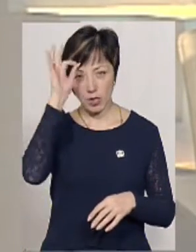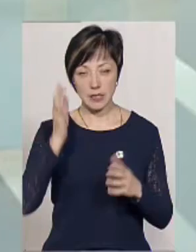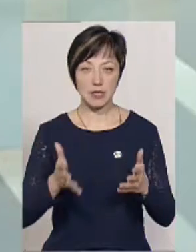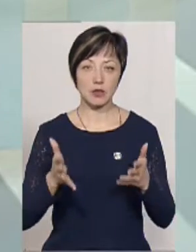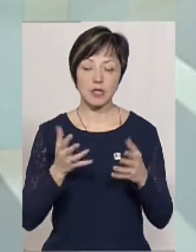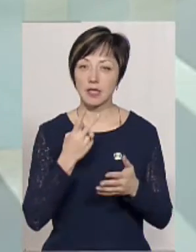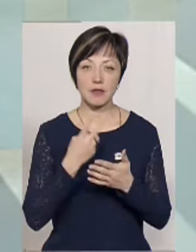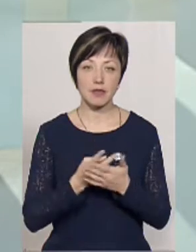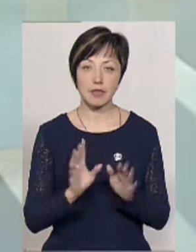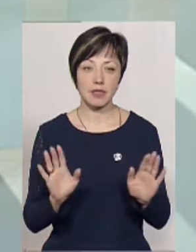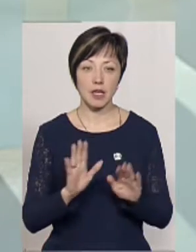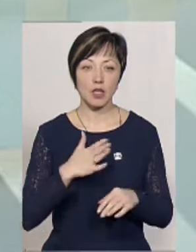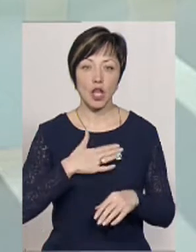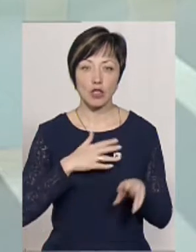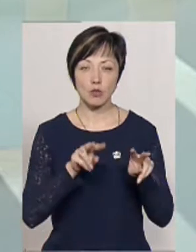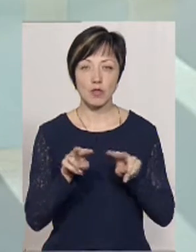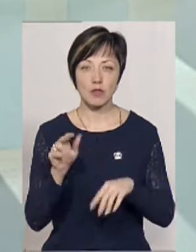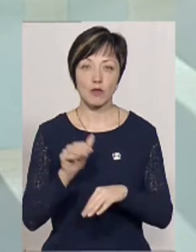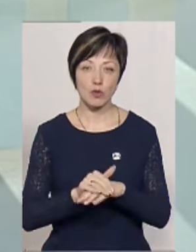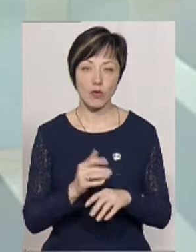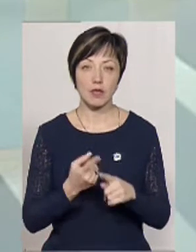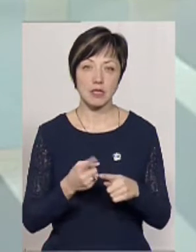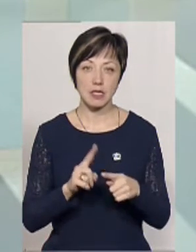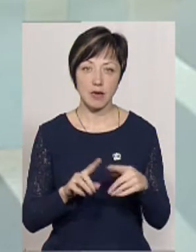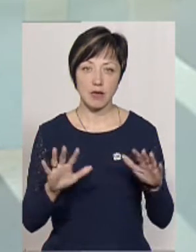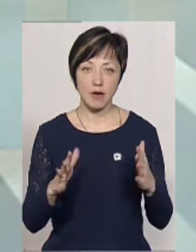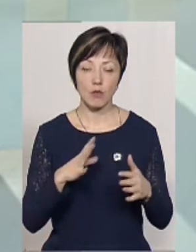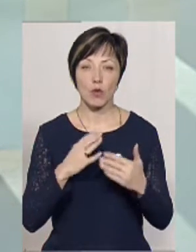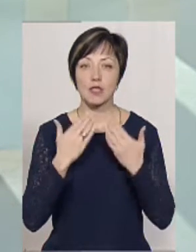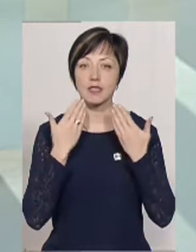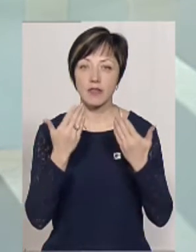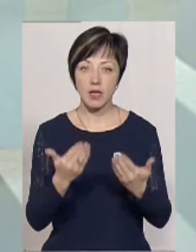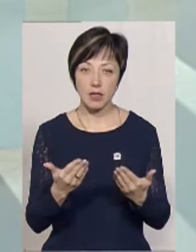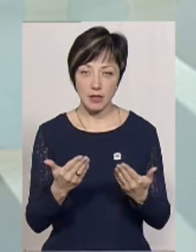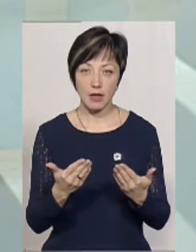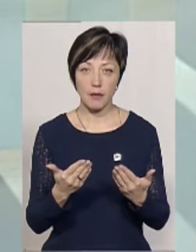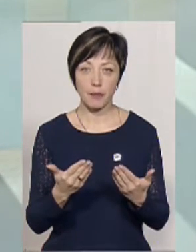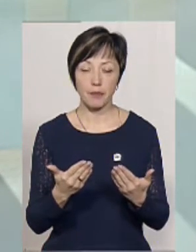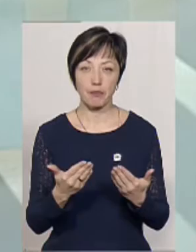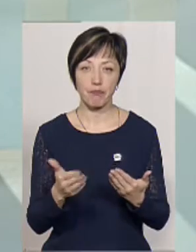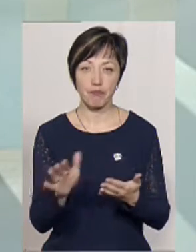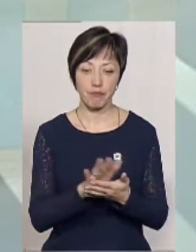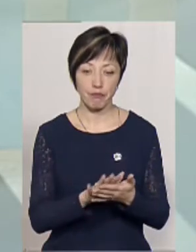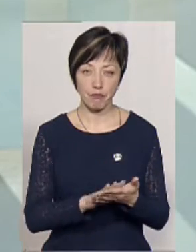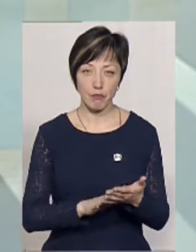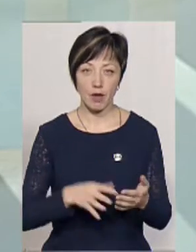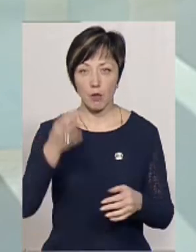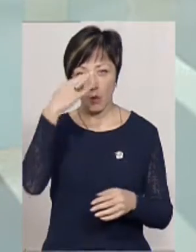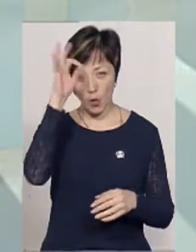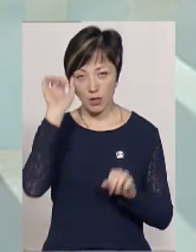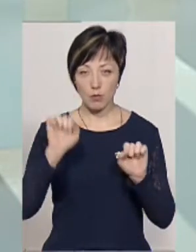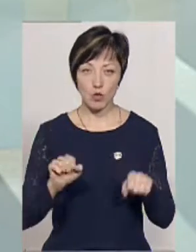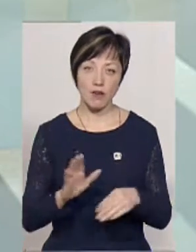ви зверталися в поліцію? Наш спостерігач, він зафіксував цей факт, було звернення. Власне, тобто поліція